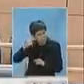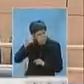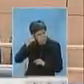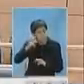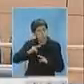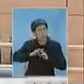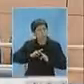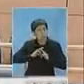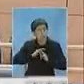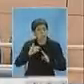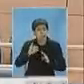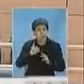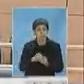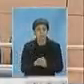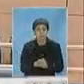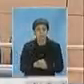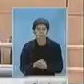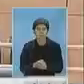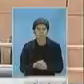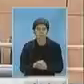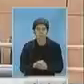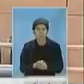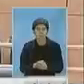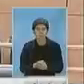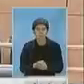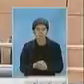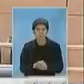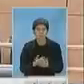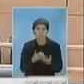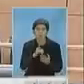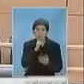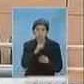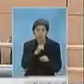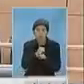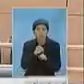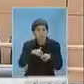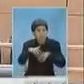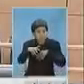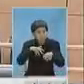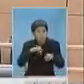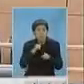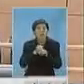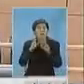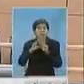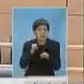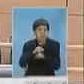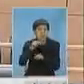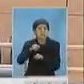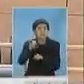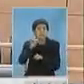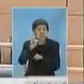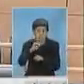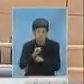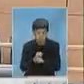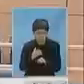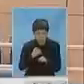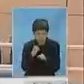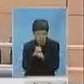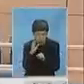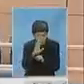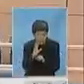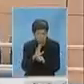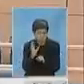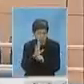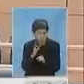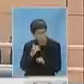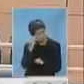สร้างสถานีผีสิงห์ขึ้นมาเองแล้วก็โวยวายบอกประชาชนว่าไอ้นั่นน่ะสถานีนั้นผีสิงหอย่าเข้าไปอย่าเข้าไปชาว